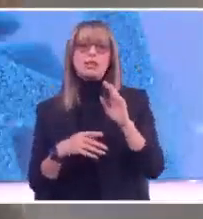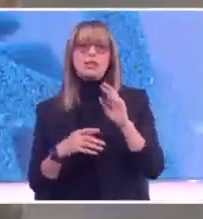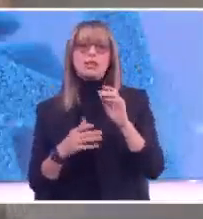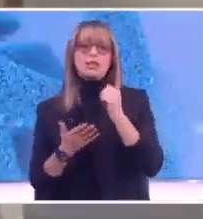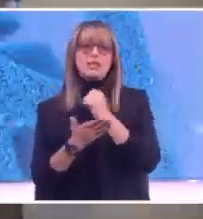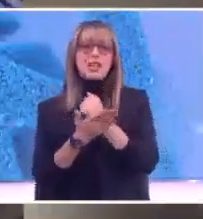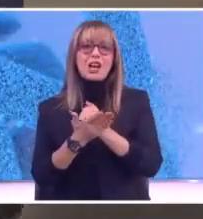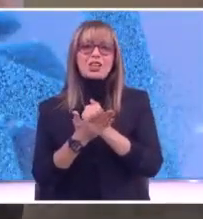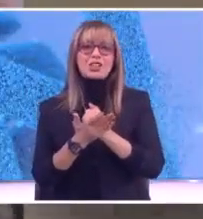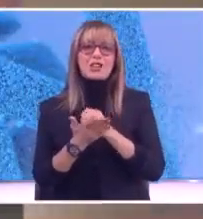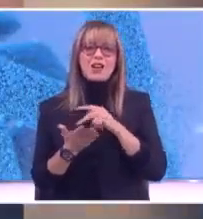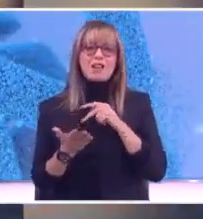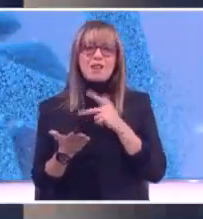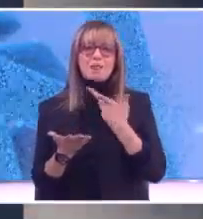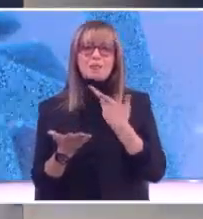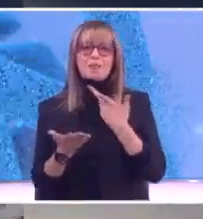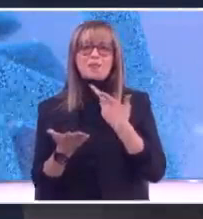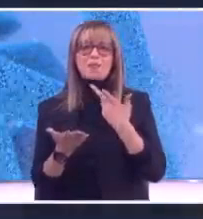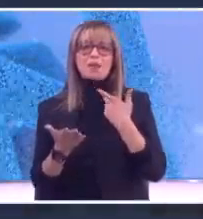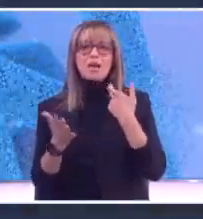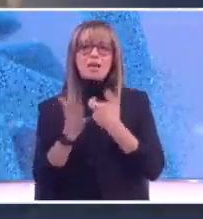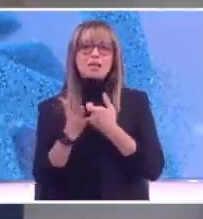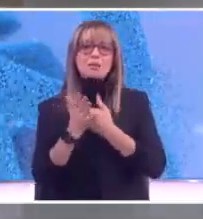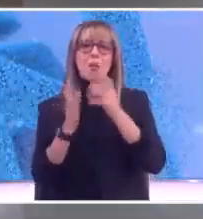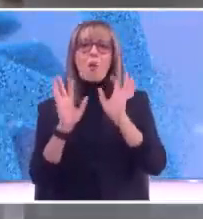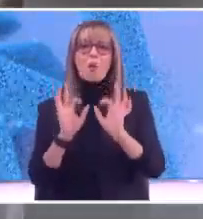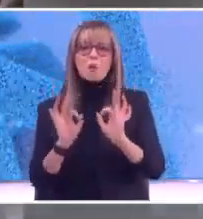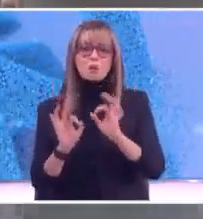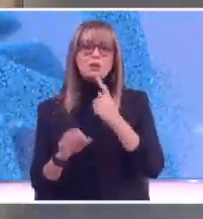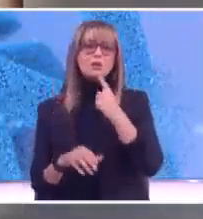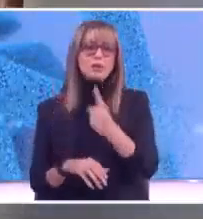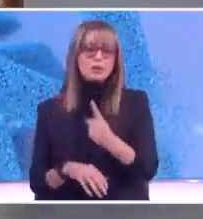olarak adlandırılan o hareketin de doğmasına neden olan